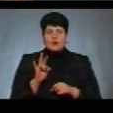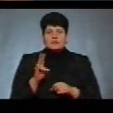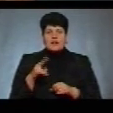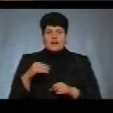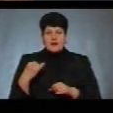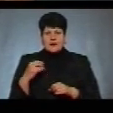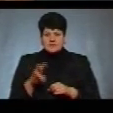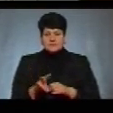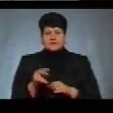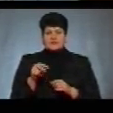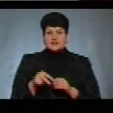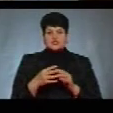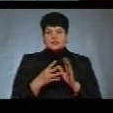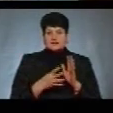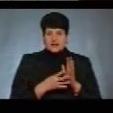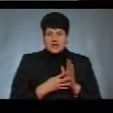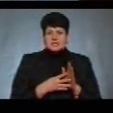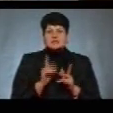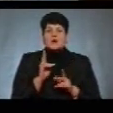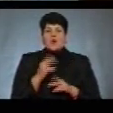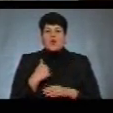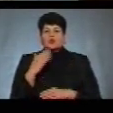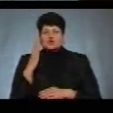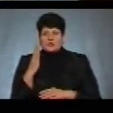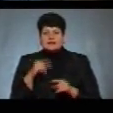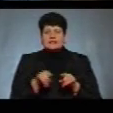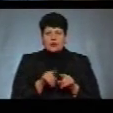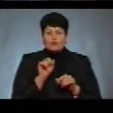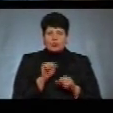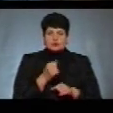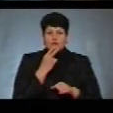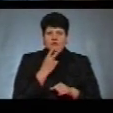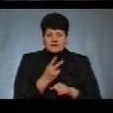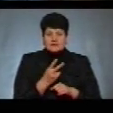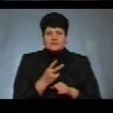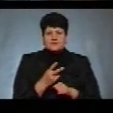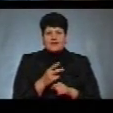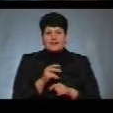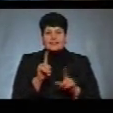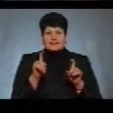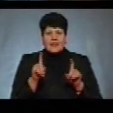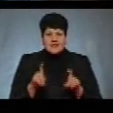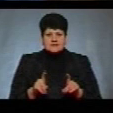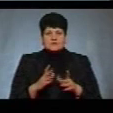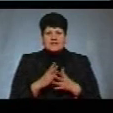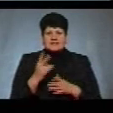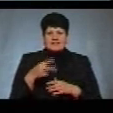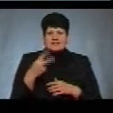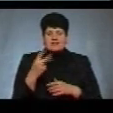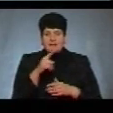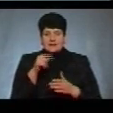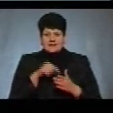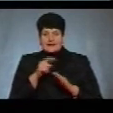онлайн-інструменті «Вибори-2019. За кого голосувати?». Також на цій платформі можна пройти тест, що складається із 22 питань,